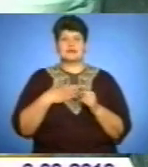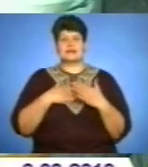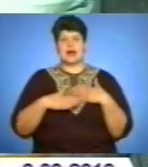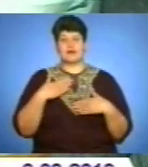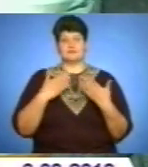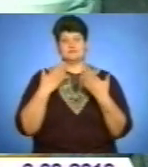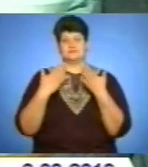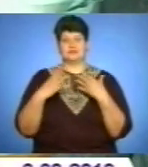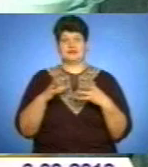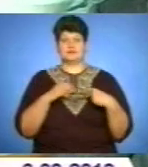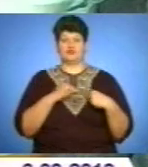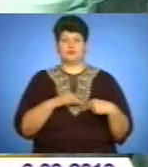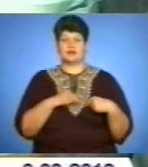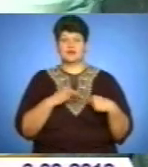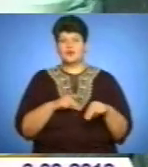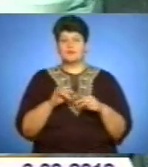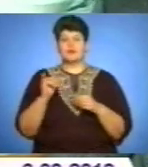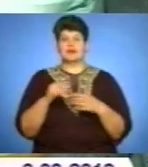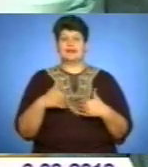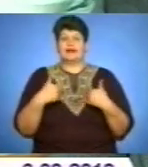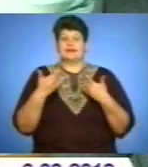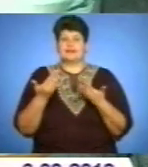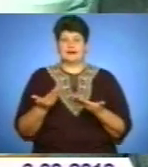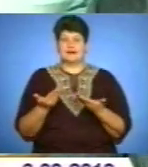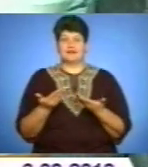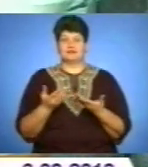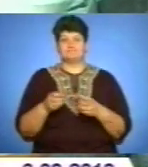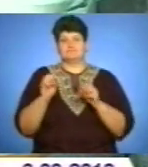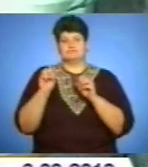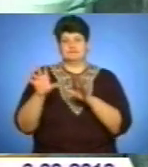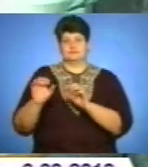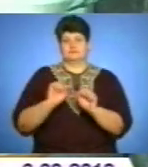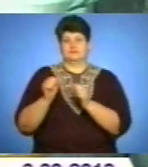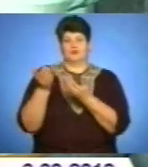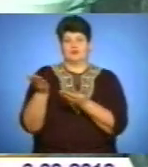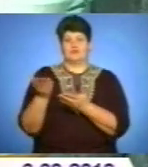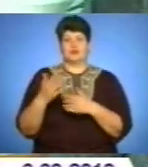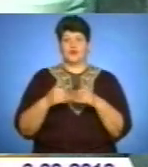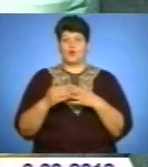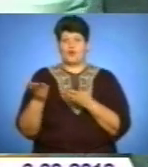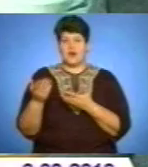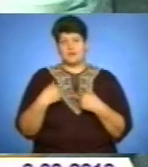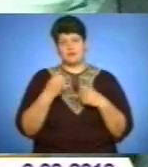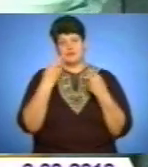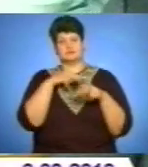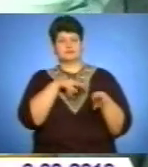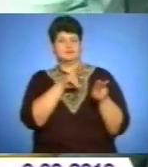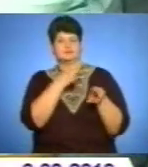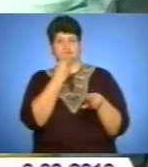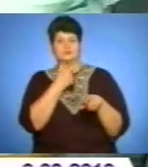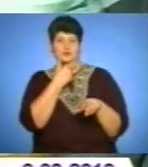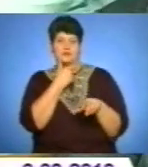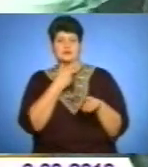ними співпрацюємо і тут дали, так би мовити, бразди правління в їхні руки, а ми тільки будемо дивитися,